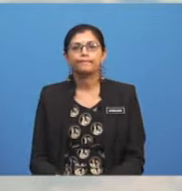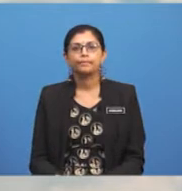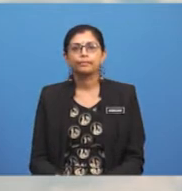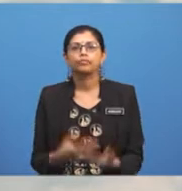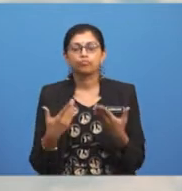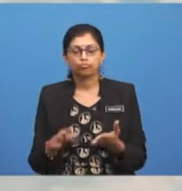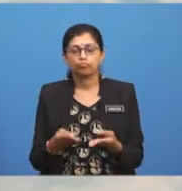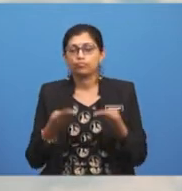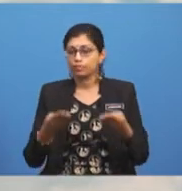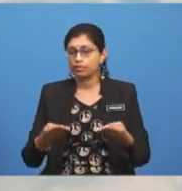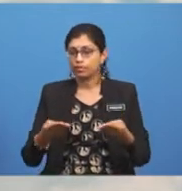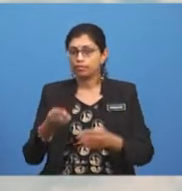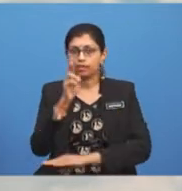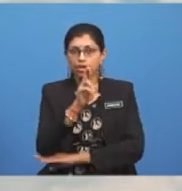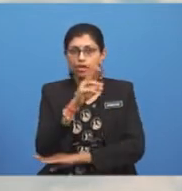bersamaan dengan